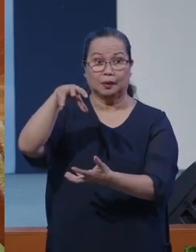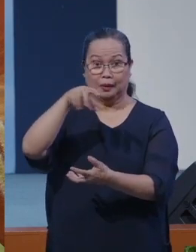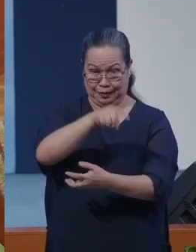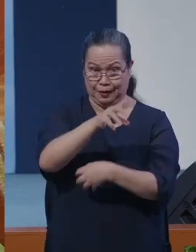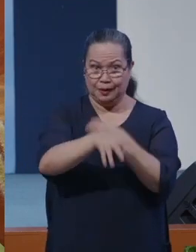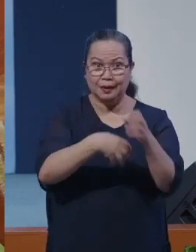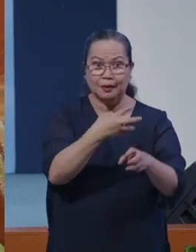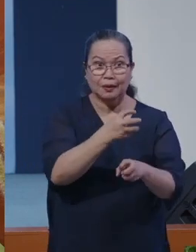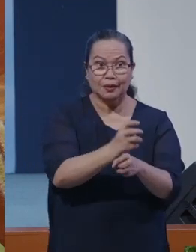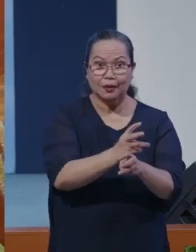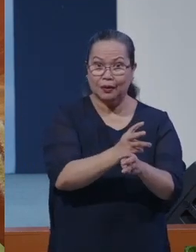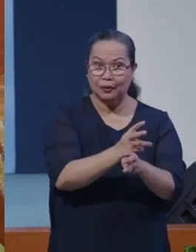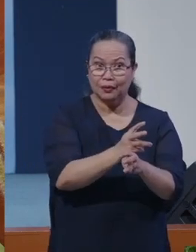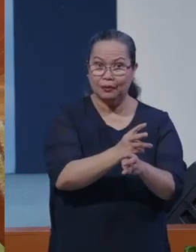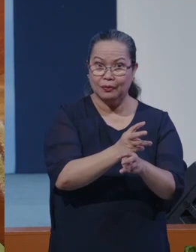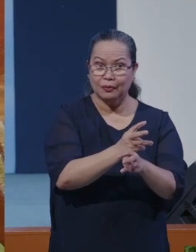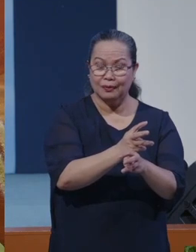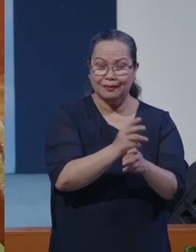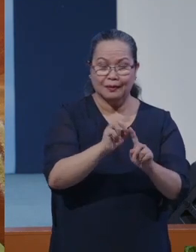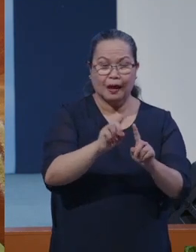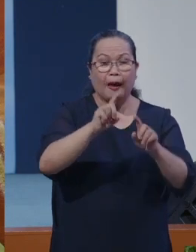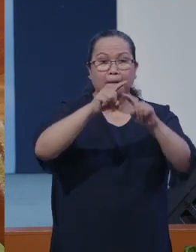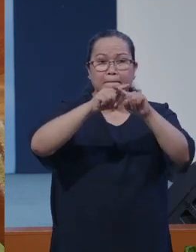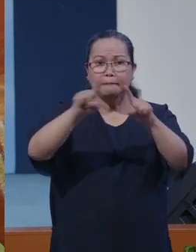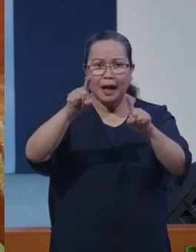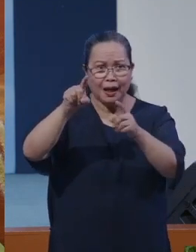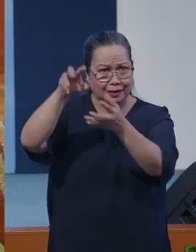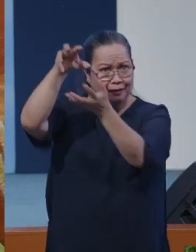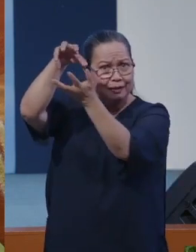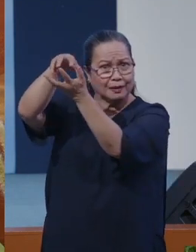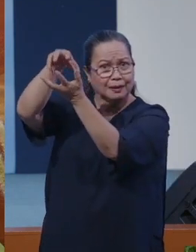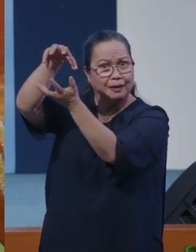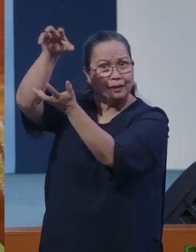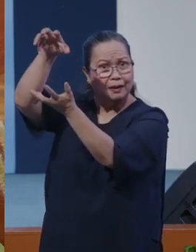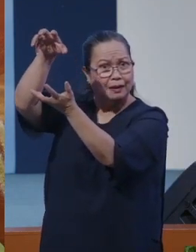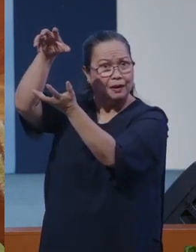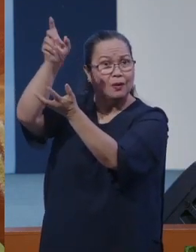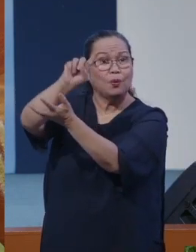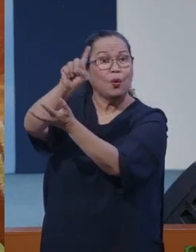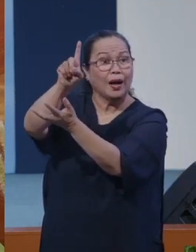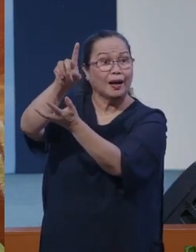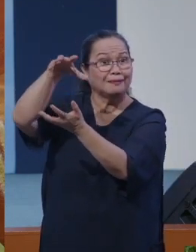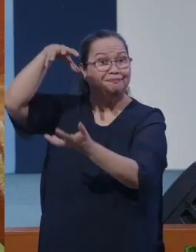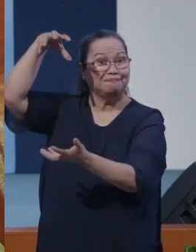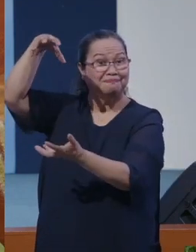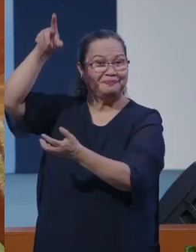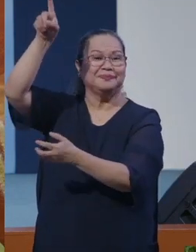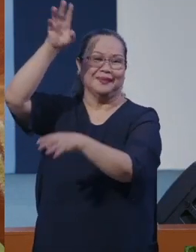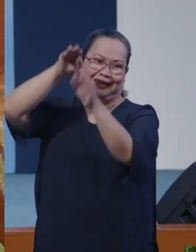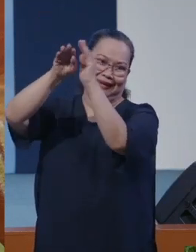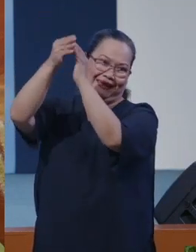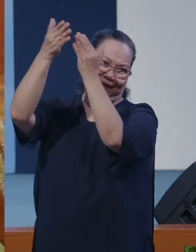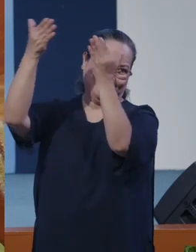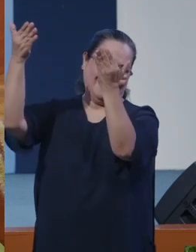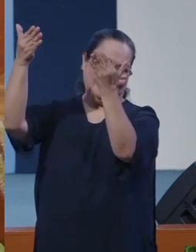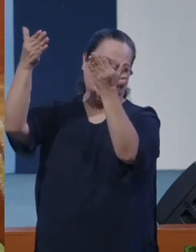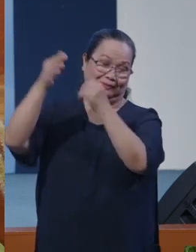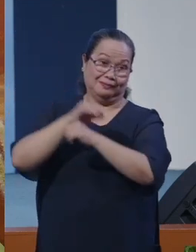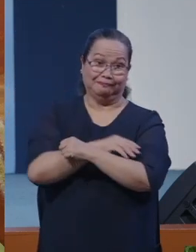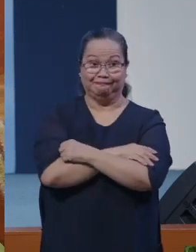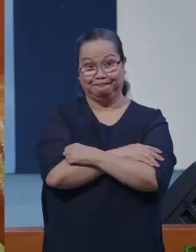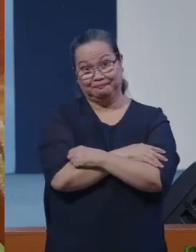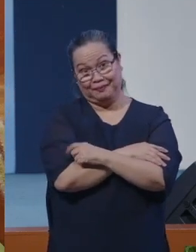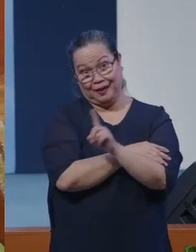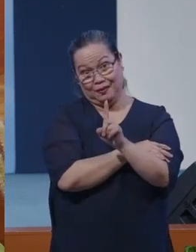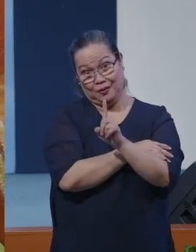earth. Pero sabi sa verse 20, but lay up for yourselves treasures in heaven. Ang masama ay yung